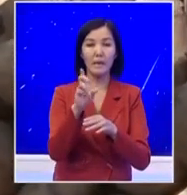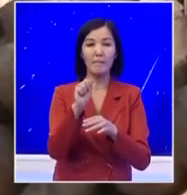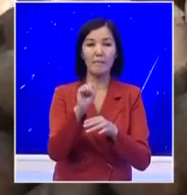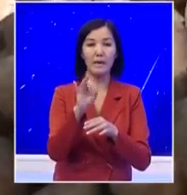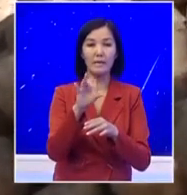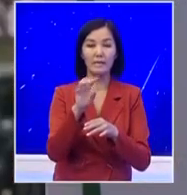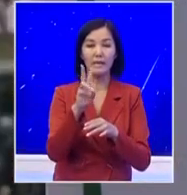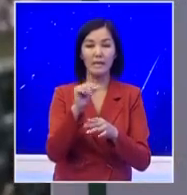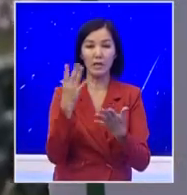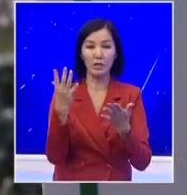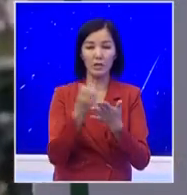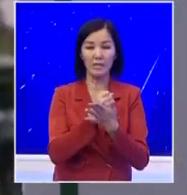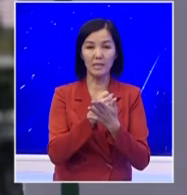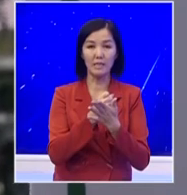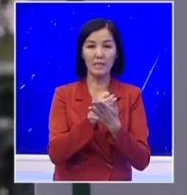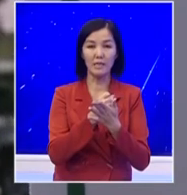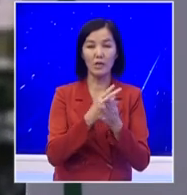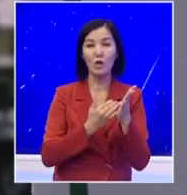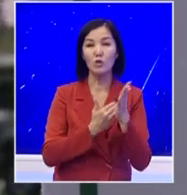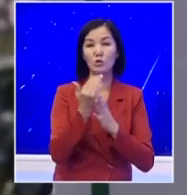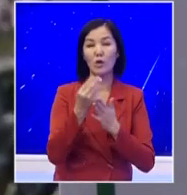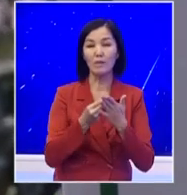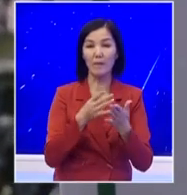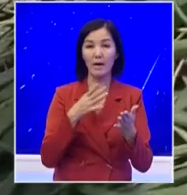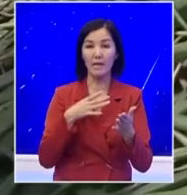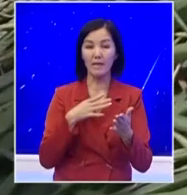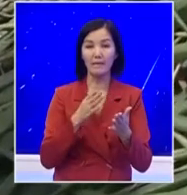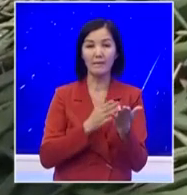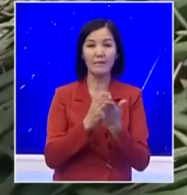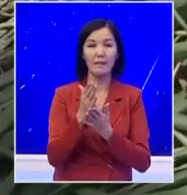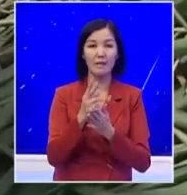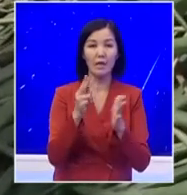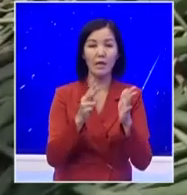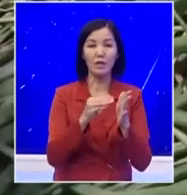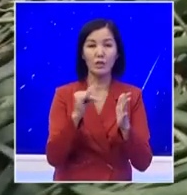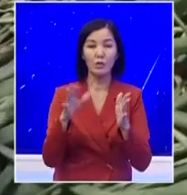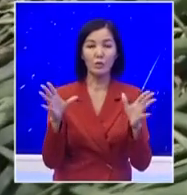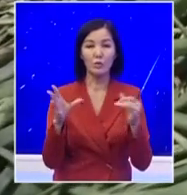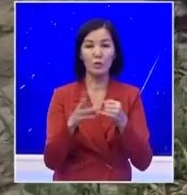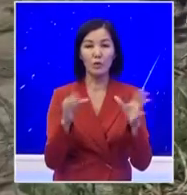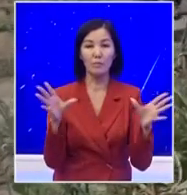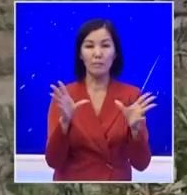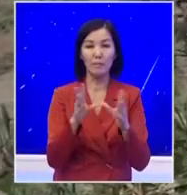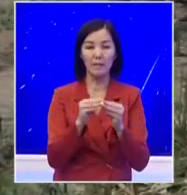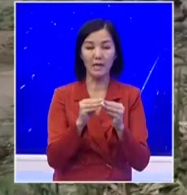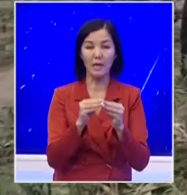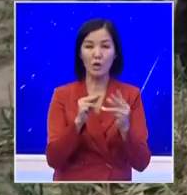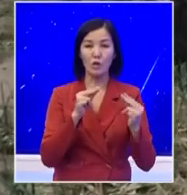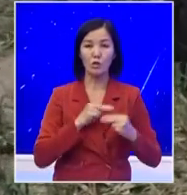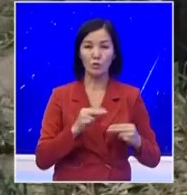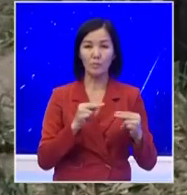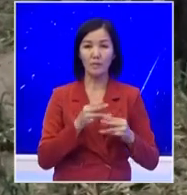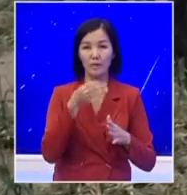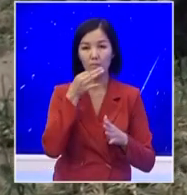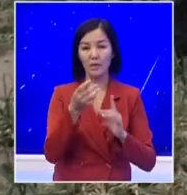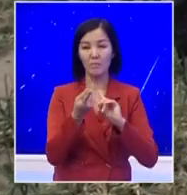агро жеткен бұл жетістіктерді аса жоғары бағалады. Сөйтіп салада алда жетісу жерімен өзара тәжірибе алмасуға зор